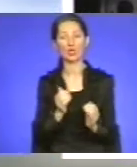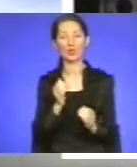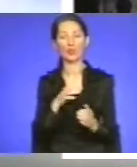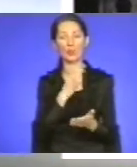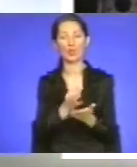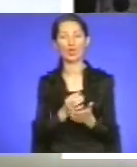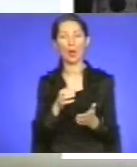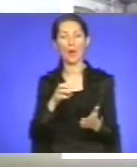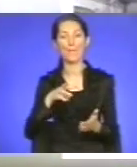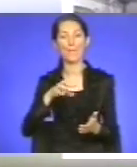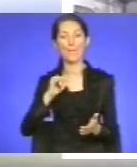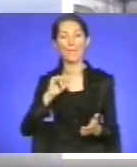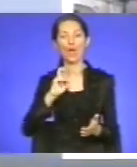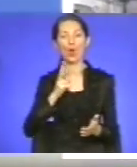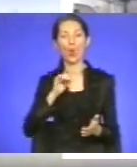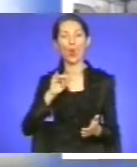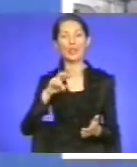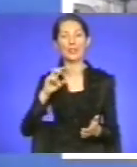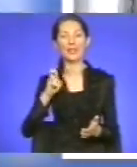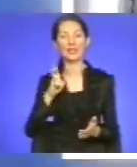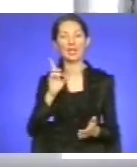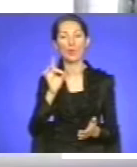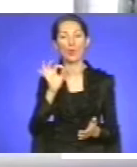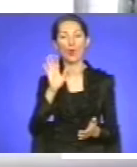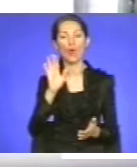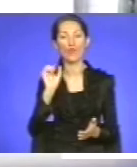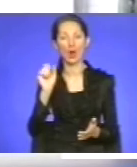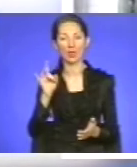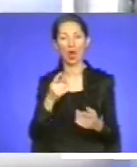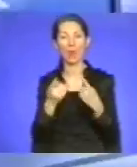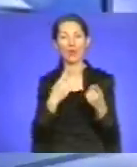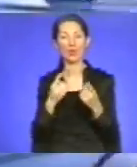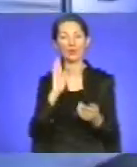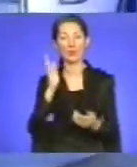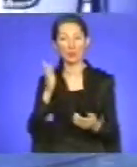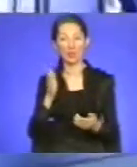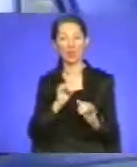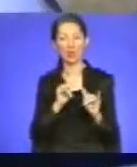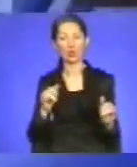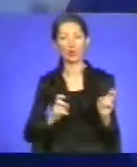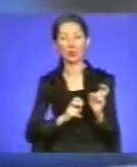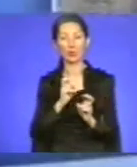бровар». Обговорив перспективи розвитку підприємства з його керівництвом.